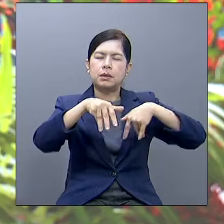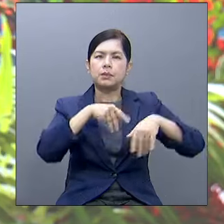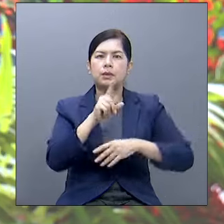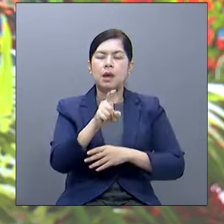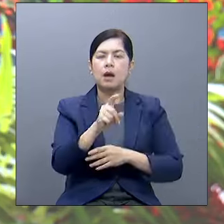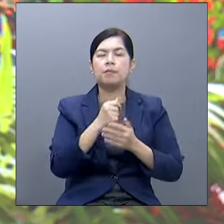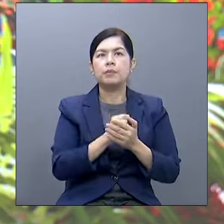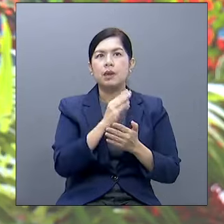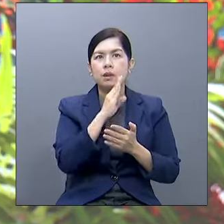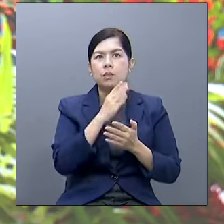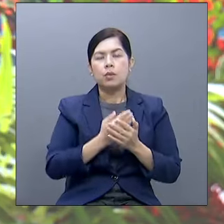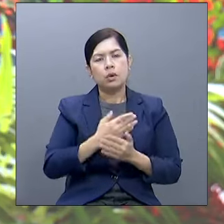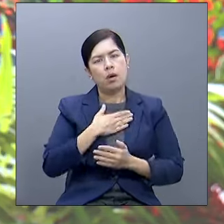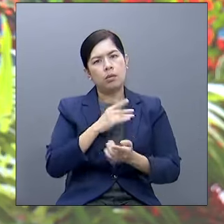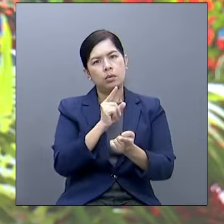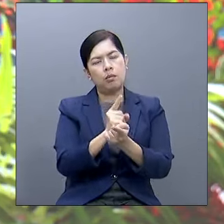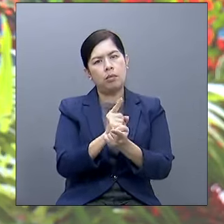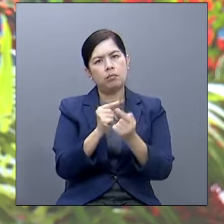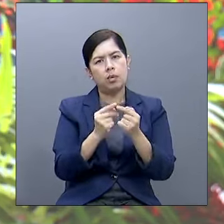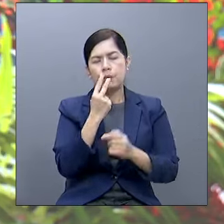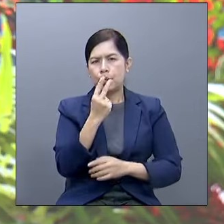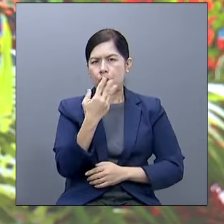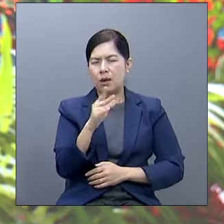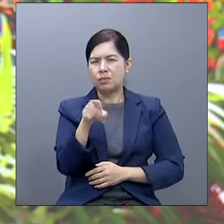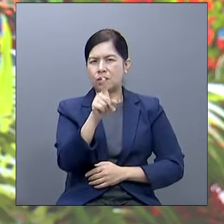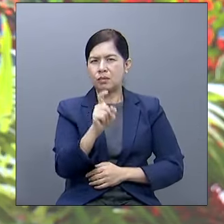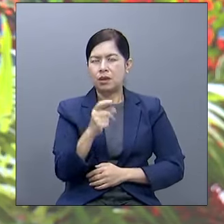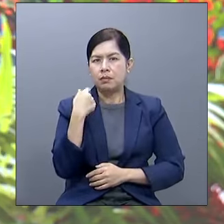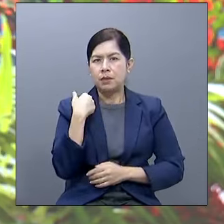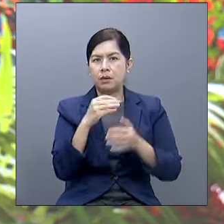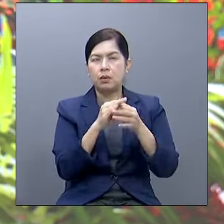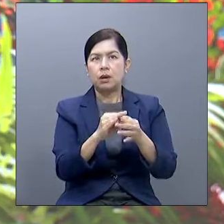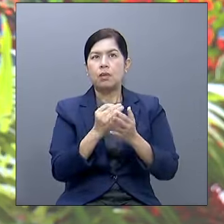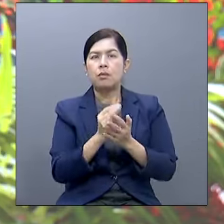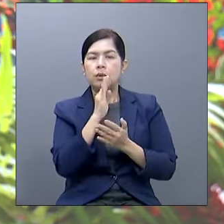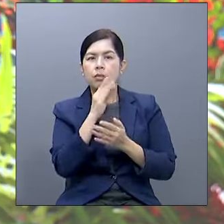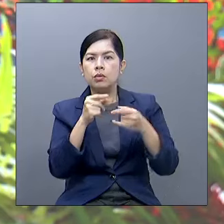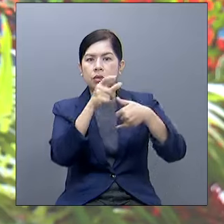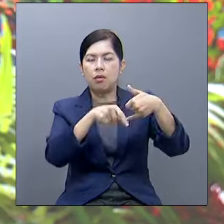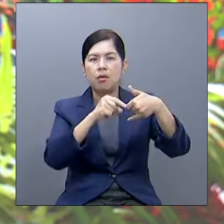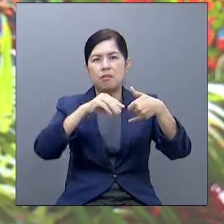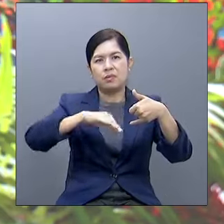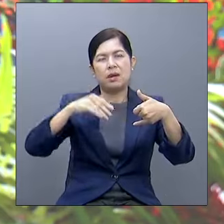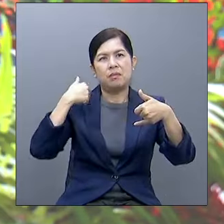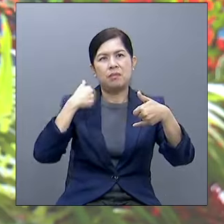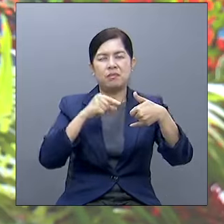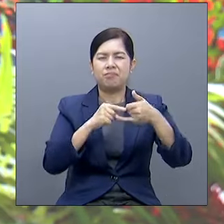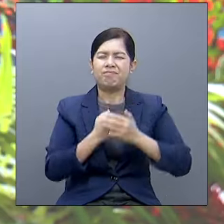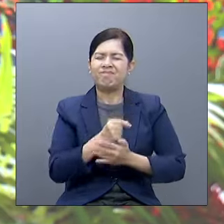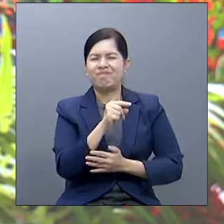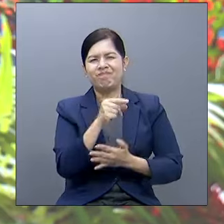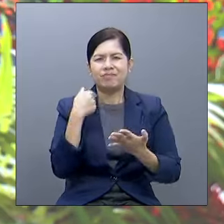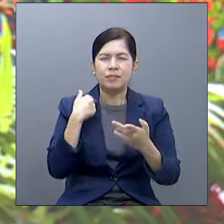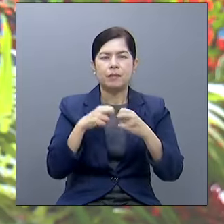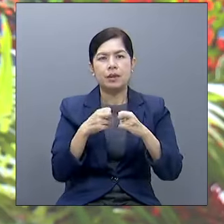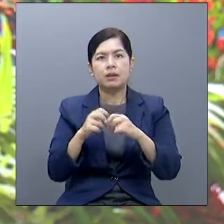ติในเห็นกรณีที่เข้าข่ายหรือว่าดูสุ่มเสี่ยงจะเป็นการพรากผู้เยาว ์ เราอ่ะไม่ใช่พ่อไม่ใช่แม่หรือว่าไม่ใช่คนที่เจอก